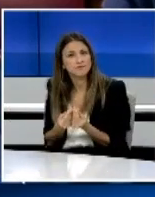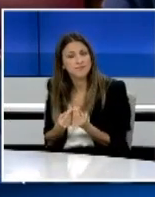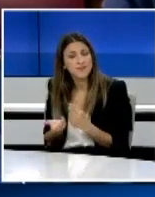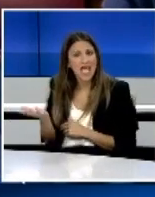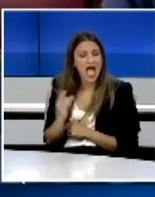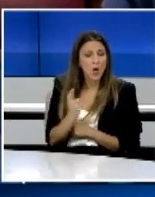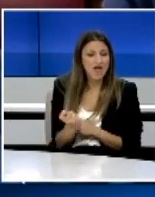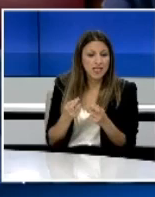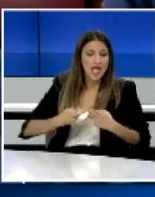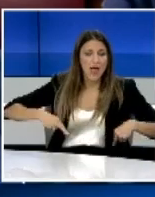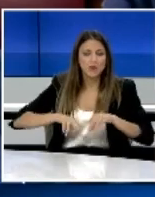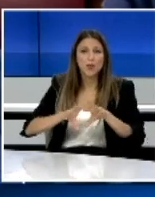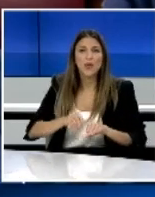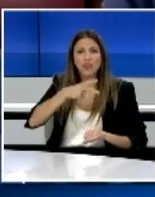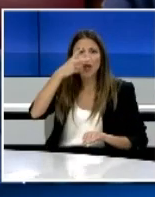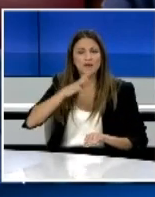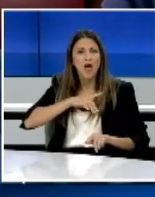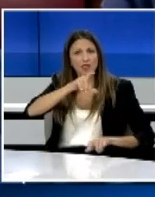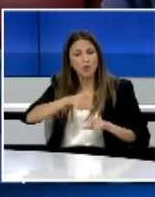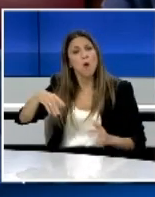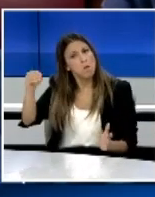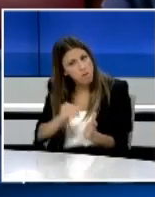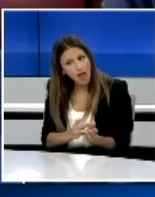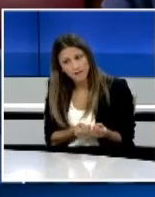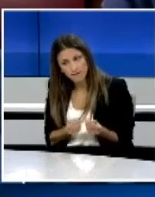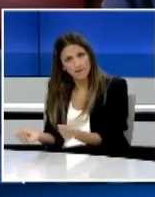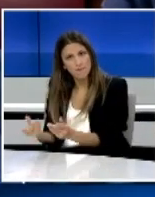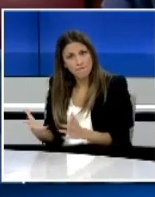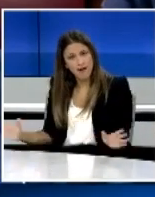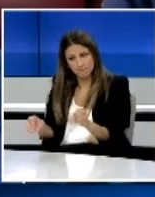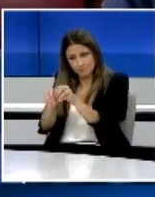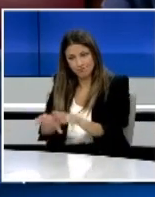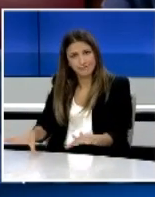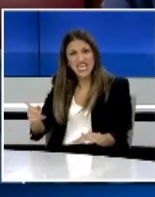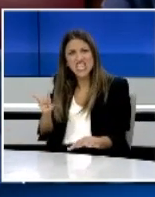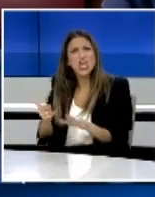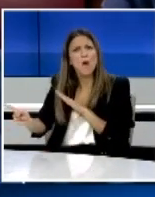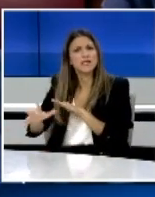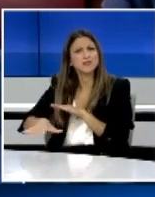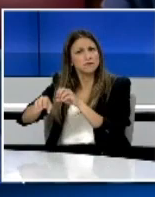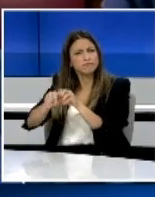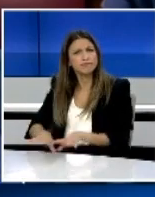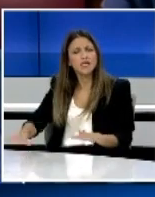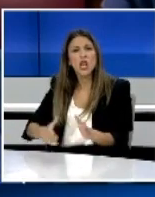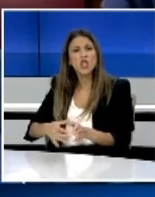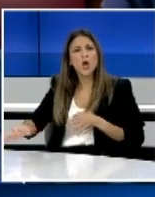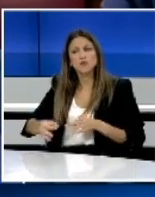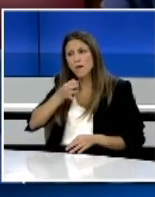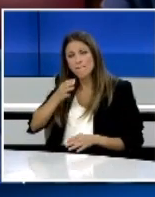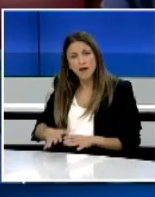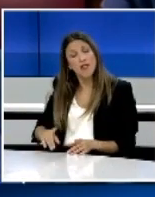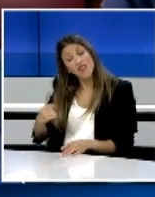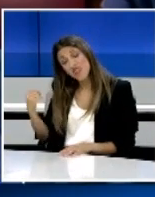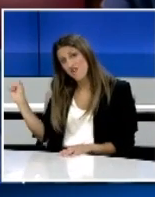Εθνική Επιτροπή για τα Δικαιώματα του Ανθρώπου επίσης σας έχει δώσει, έχει γνωστοποιήσει τη θέση της για το νομοσχέδιό σας. Είναι